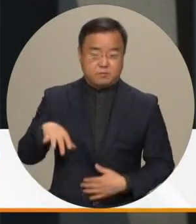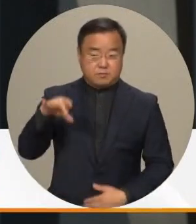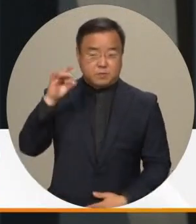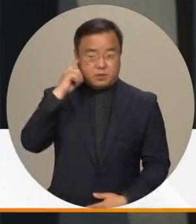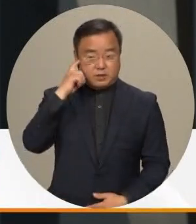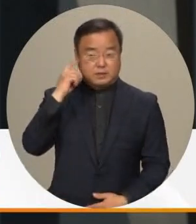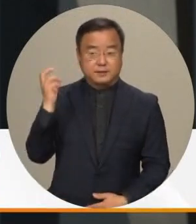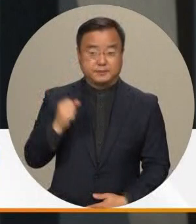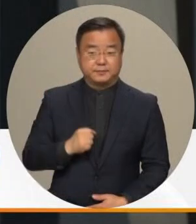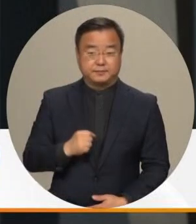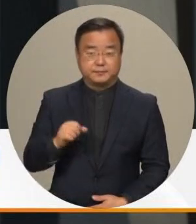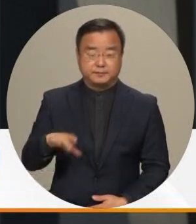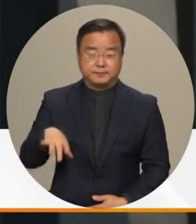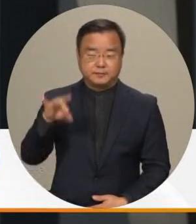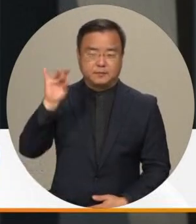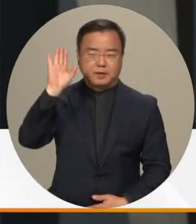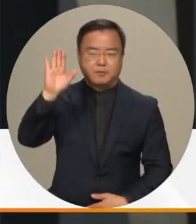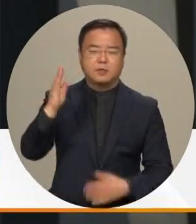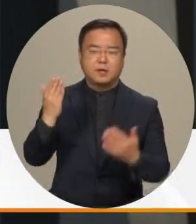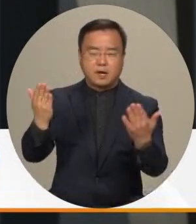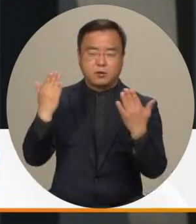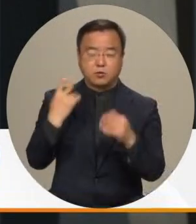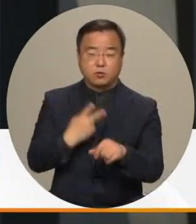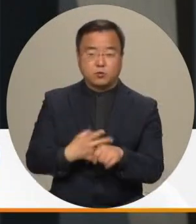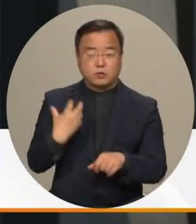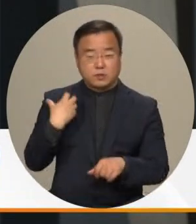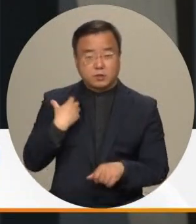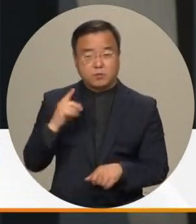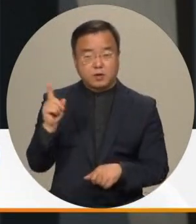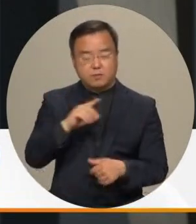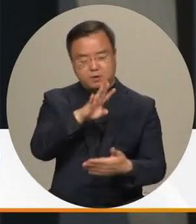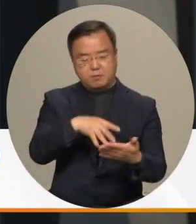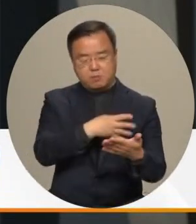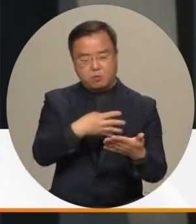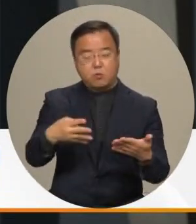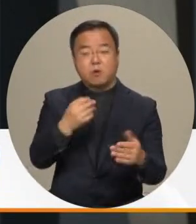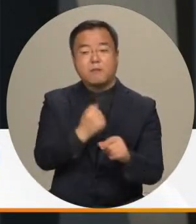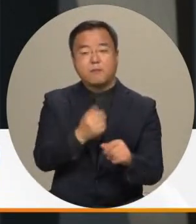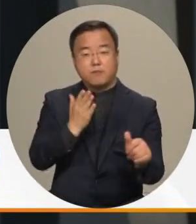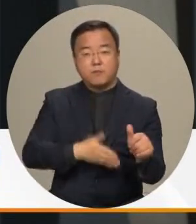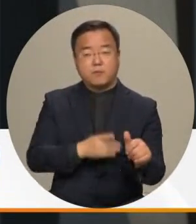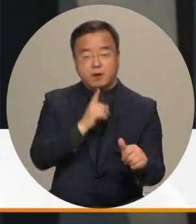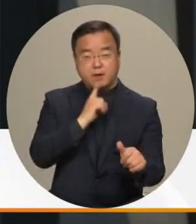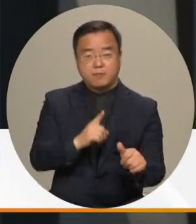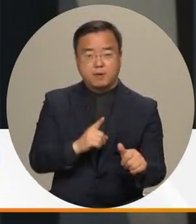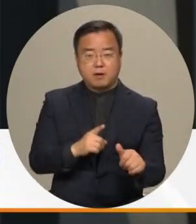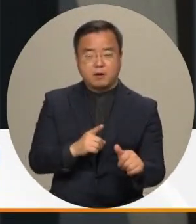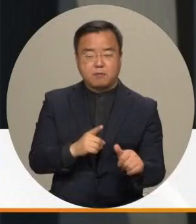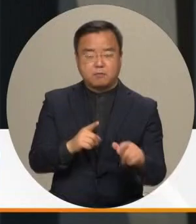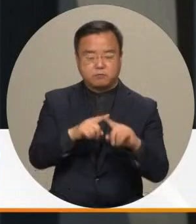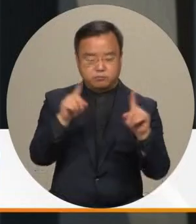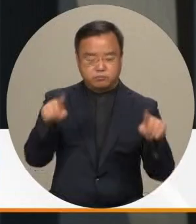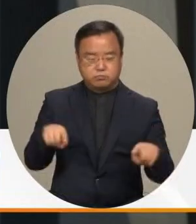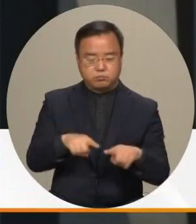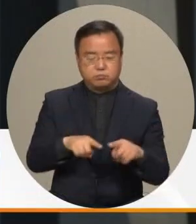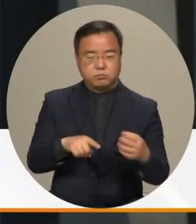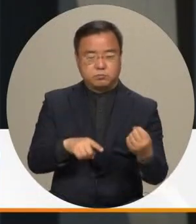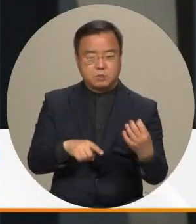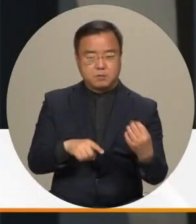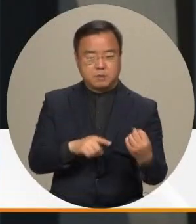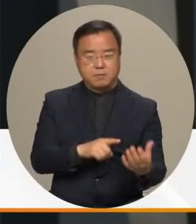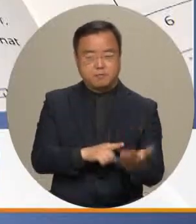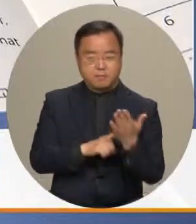됐어요 그래서 우선 미래학교에서의 교사 역할을 표로 한번 나타내죠라고 했을 때 프롬프터가 몇 초 깜빡깜빡 하다가